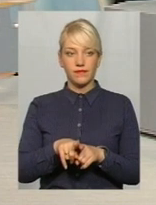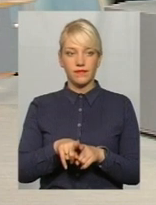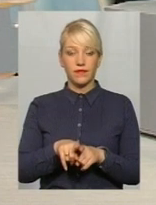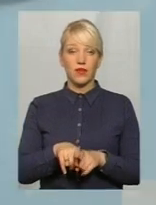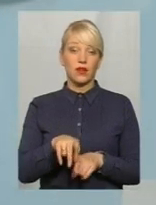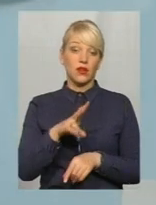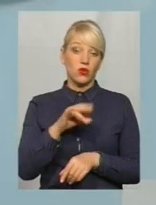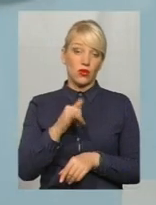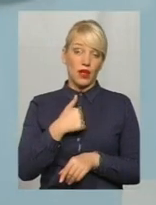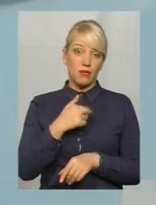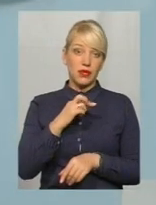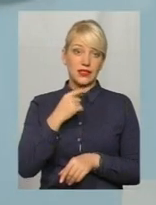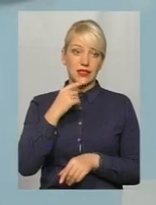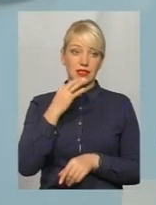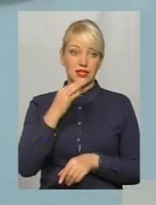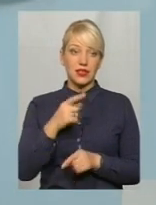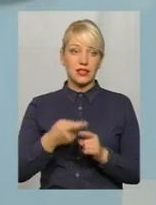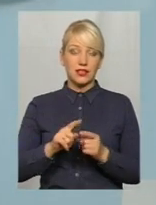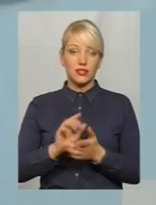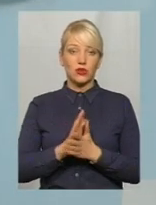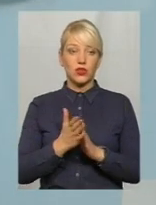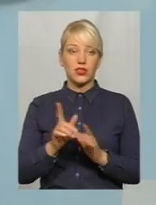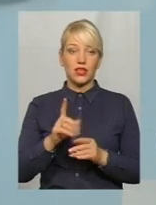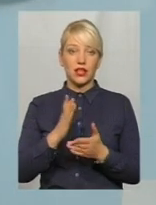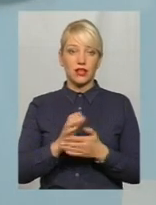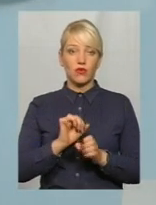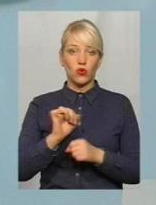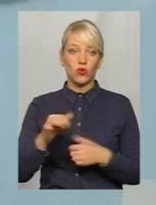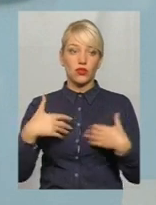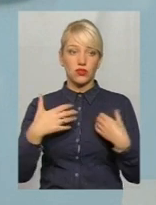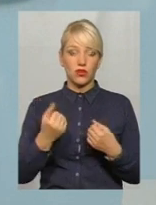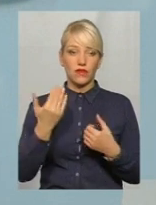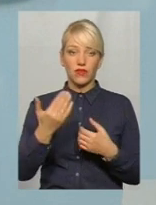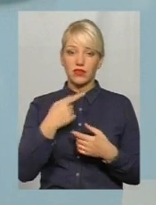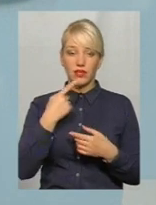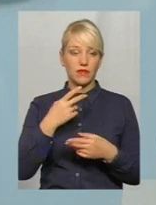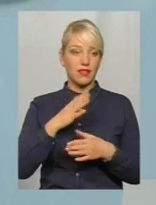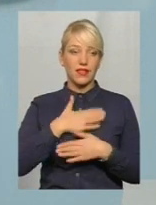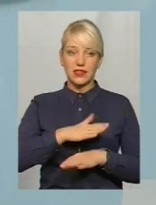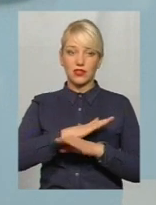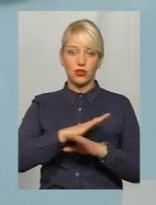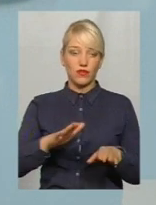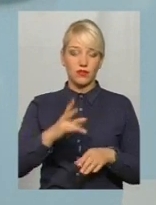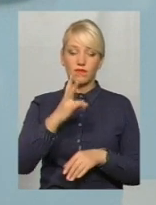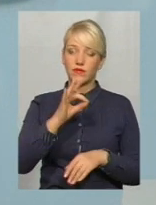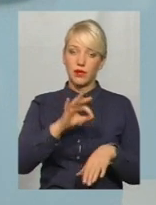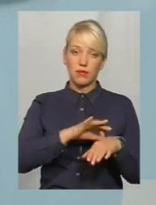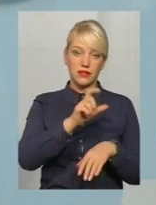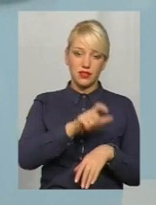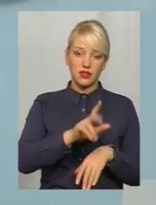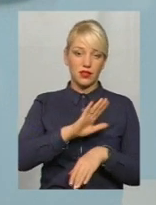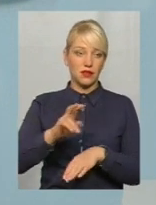Ну, я би сказала, що та ситуація, яка сьогодні є в охороні здоров'я, вона не задовольняє і ні пацієнта, і ні